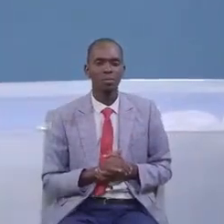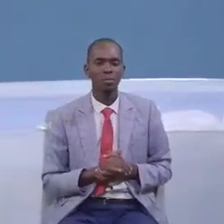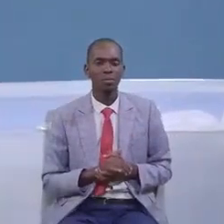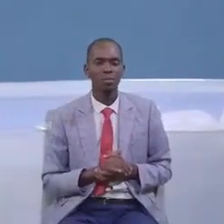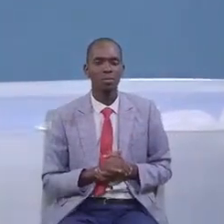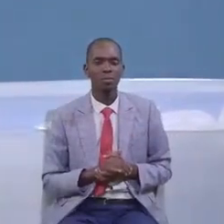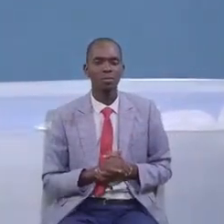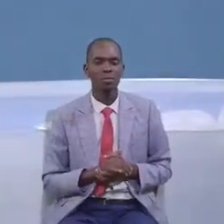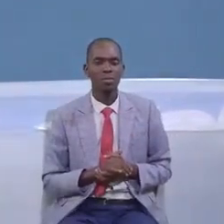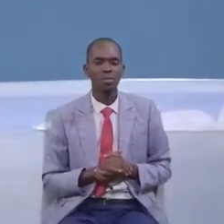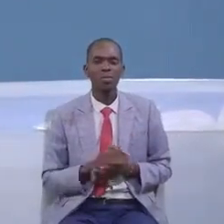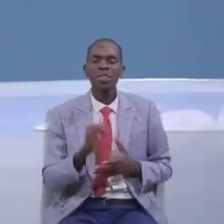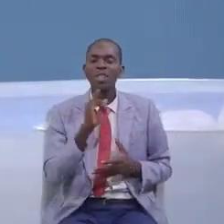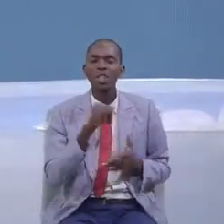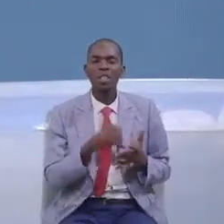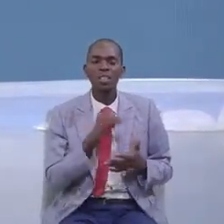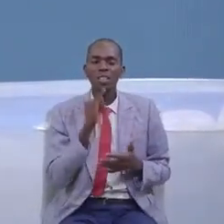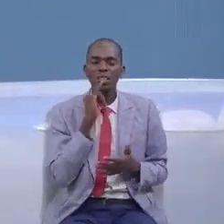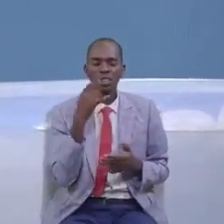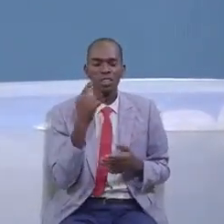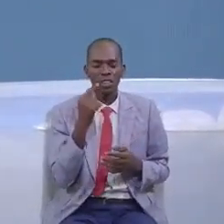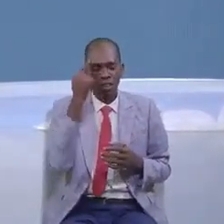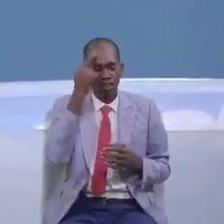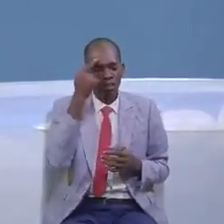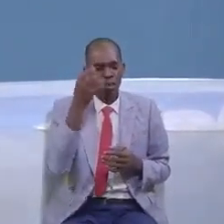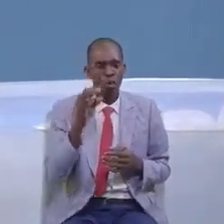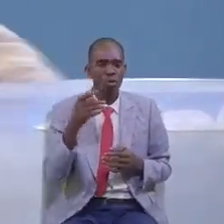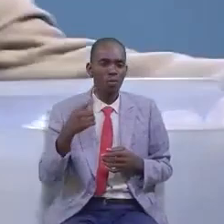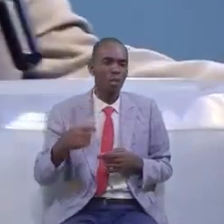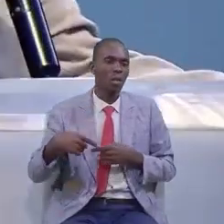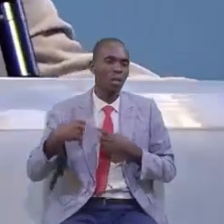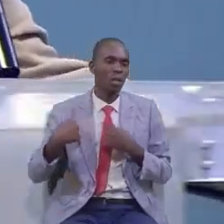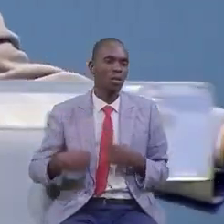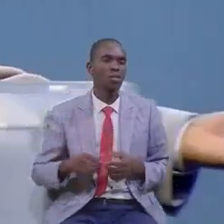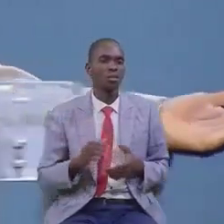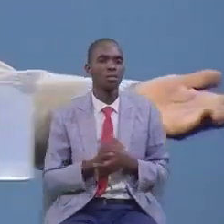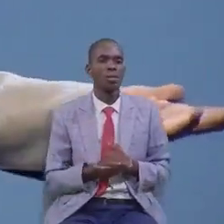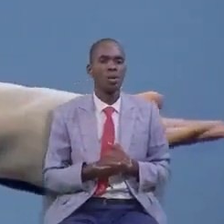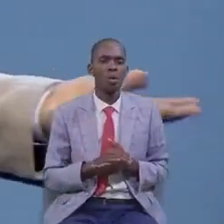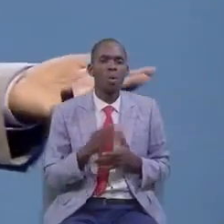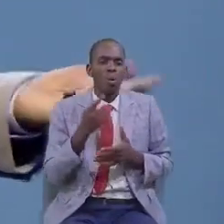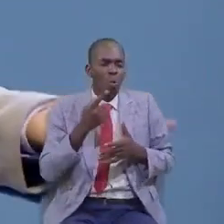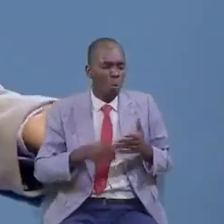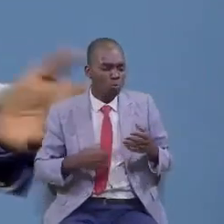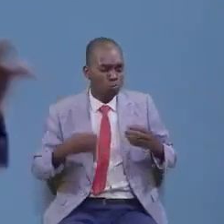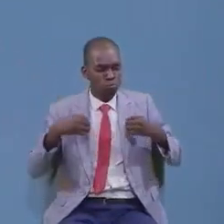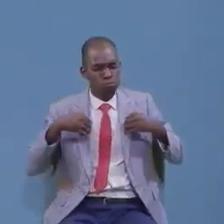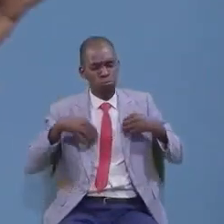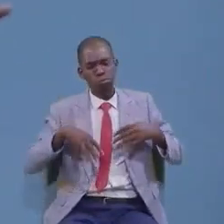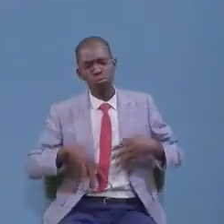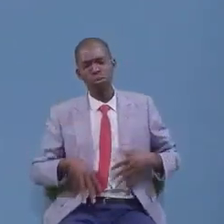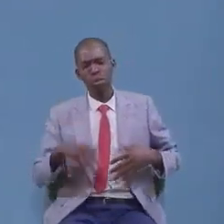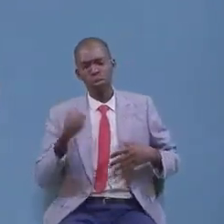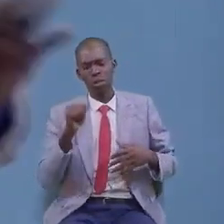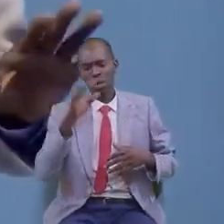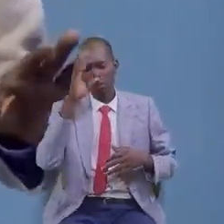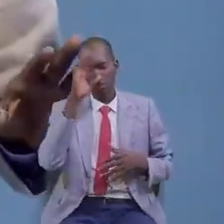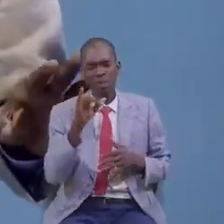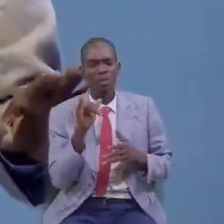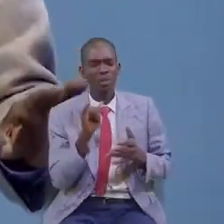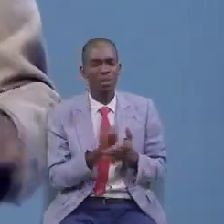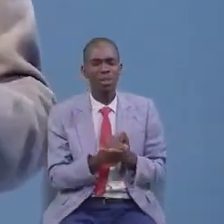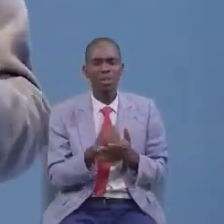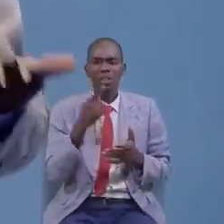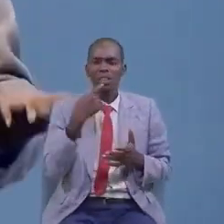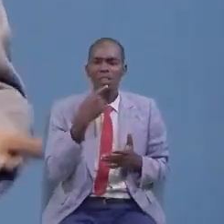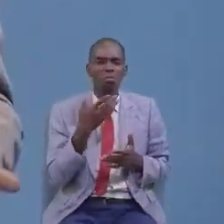ఏమిటి? Is the thought of the heart. అది వారి హృదయ ఆలోచన. What discourages a man to the point he says there's no